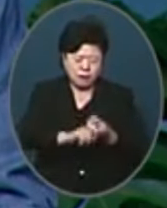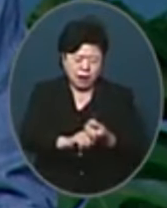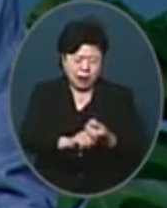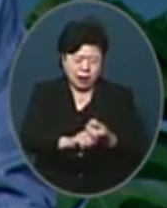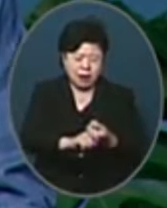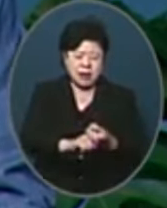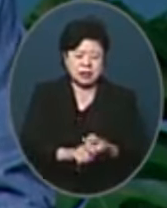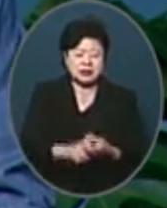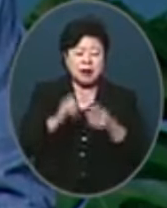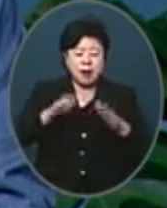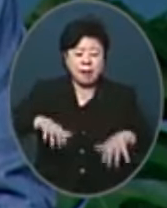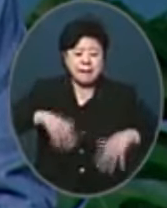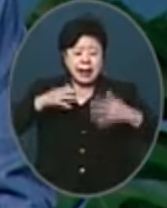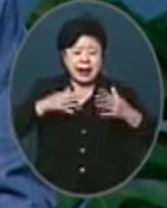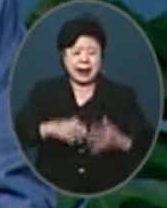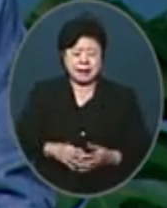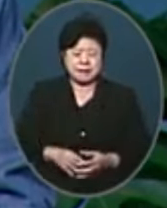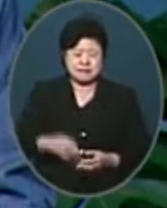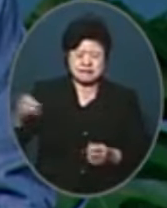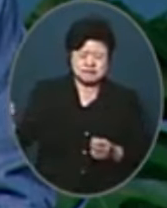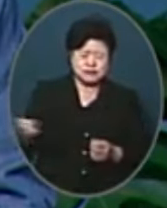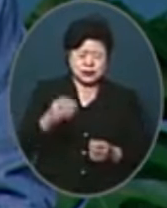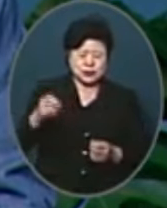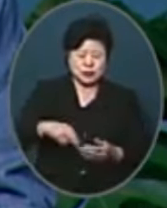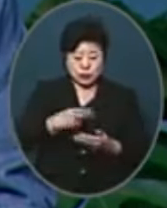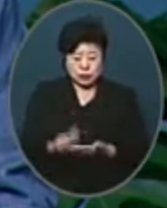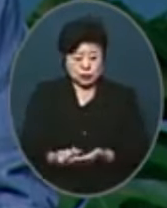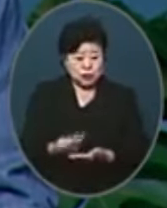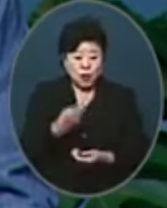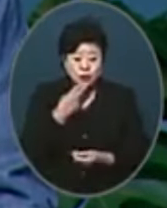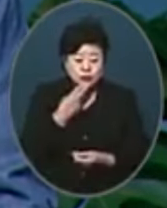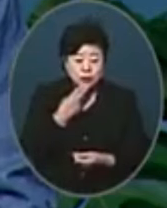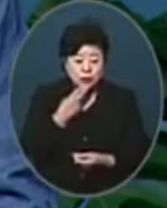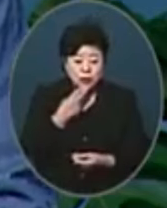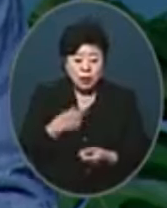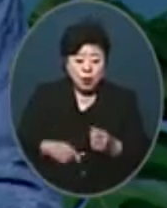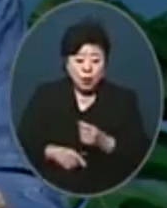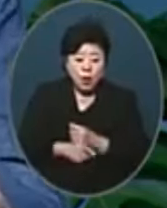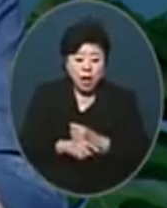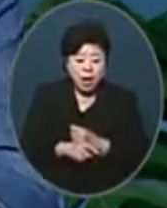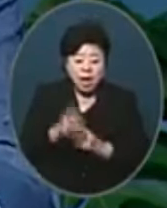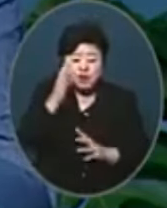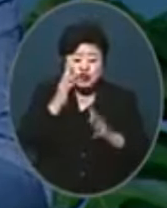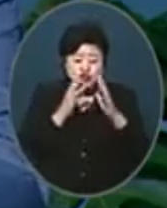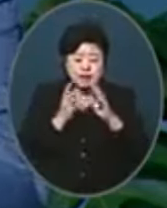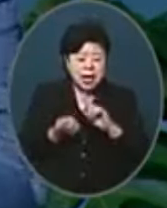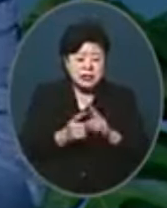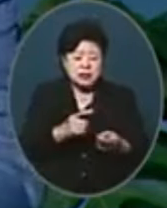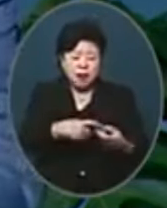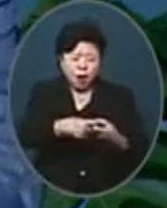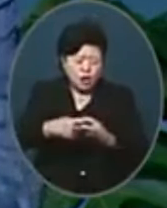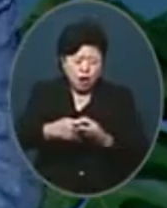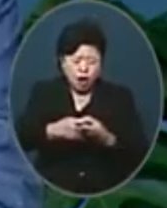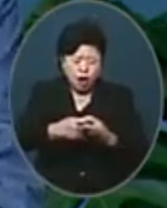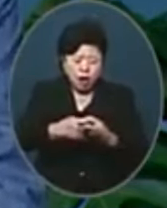폭풍과 불어와도 넘어지지 않습니다. 왜냐하면 숲에 서로